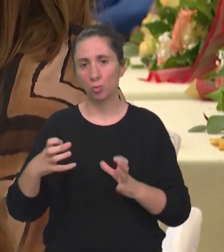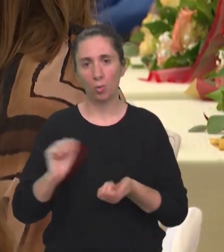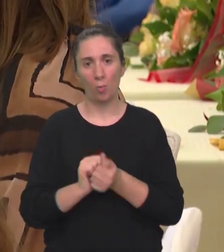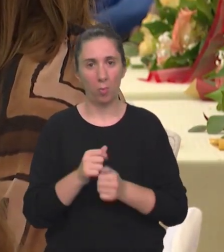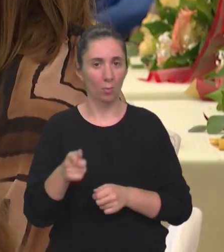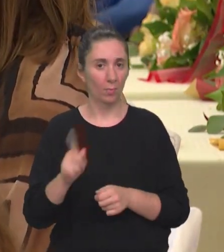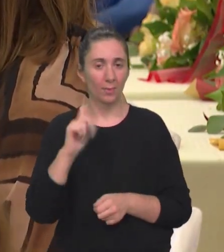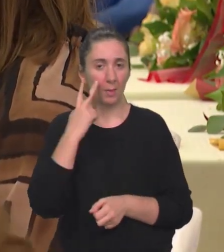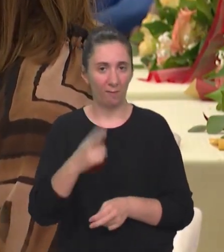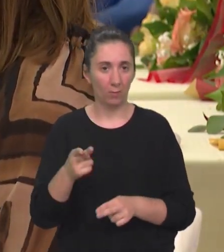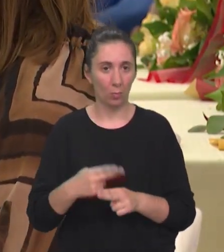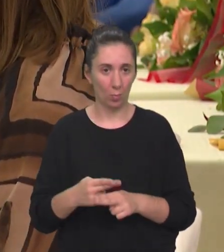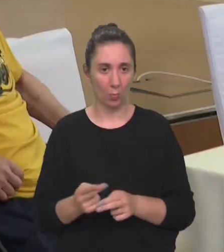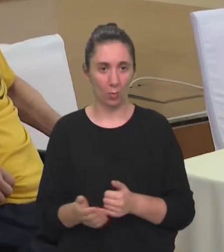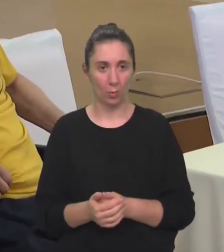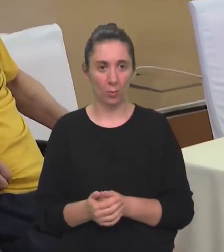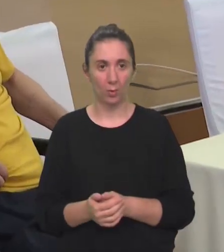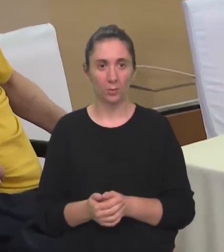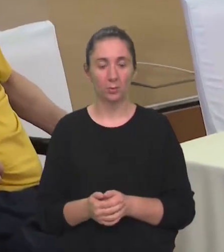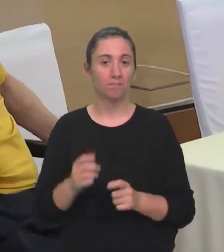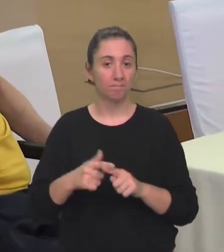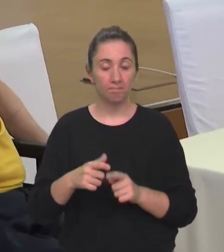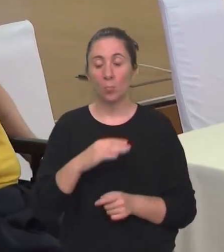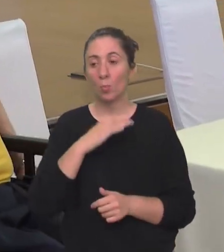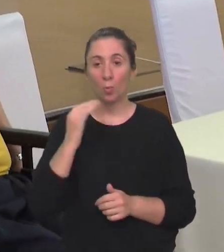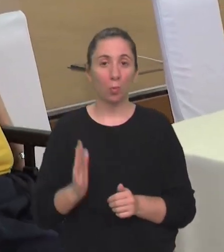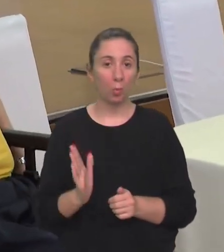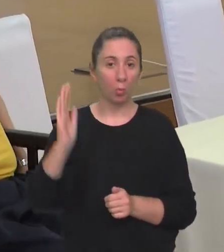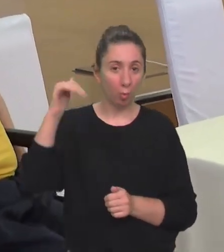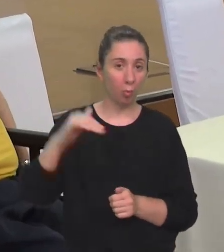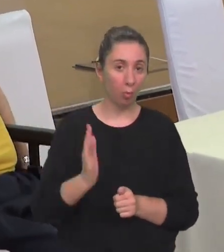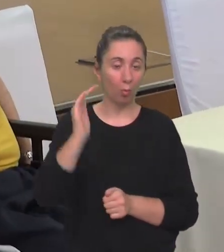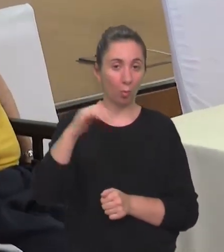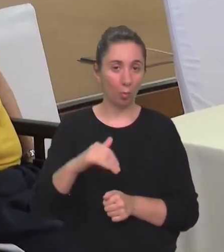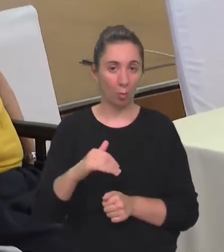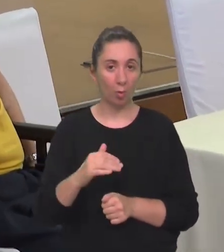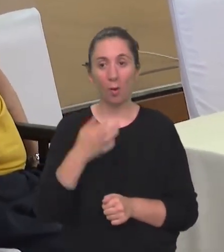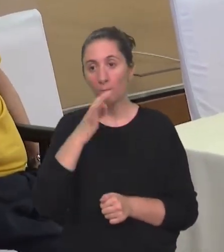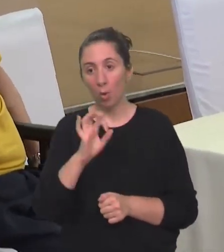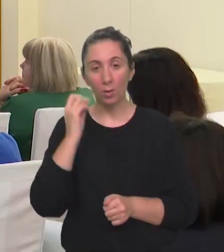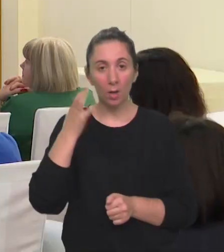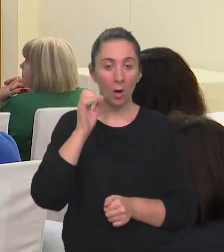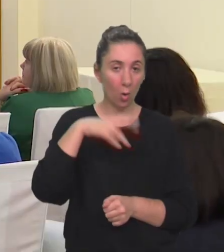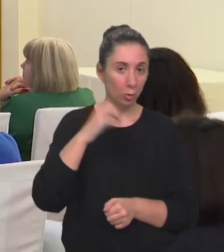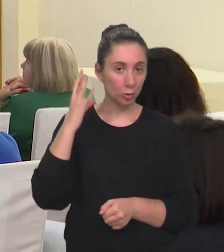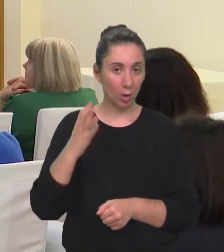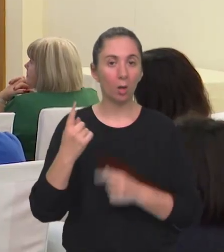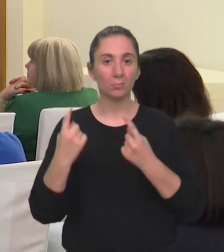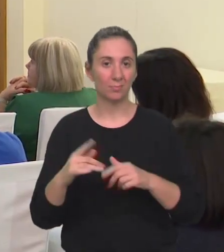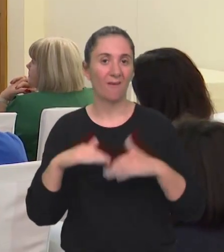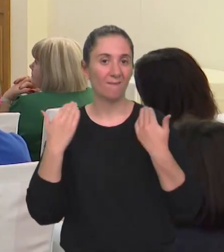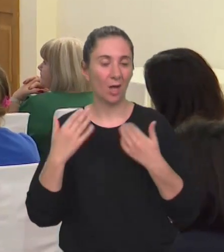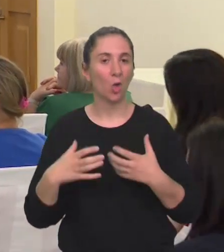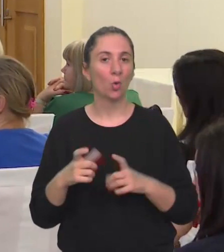godina bori s ovom nepredvidivom bolesti. Unatoč brojnim usponima i padovima, boljim i lošijim danima, ostala je